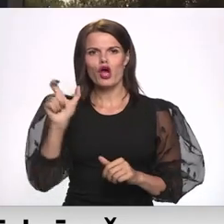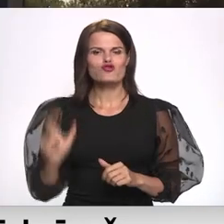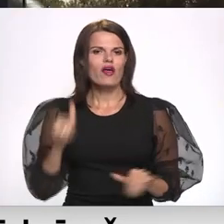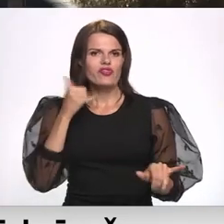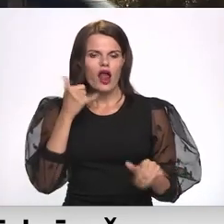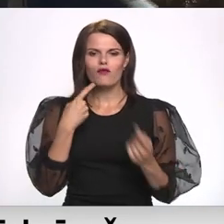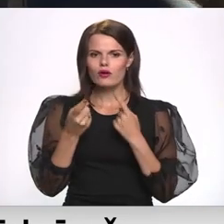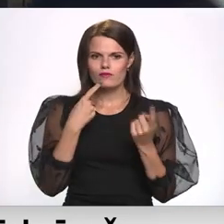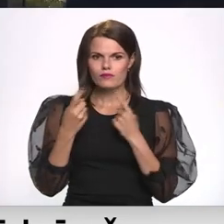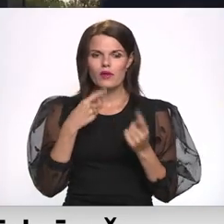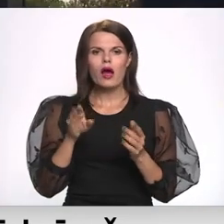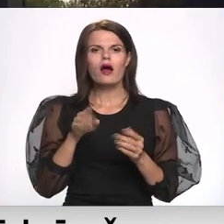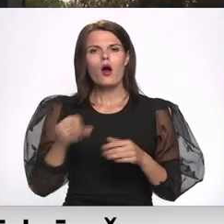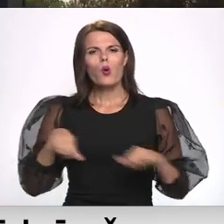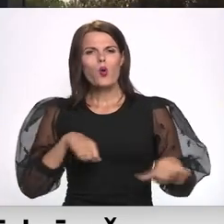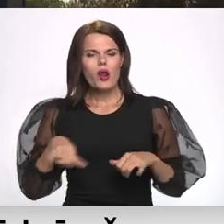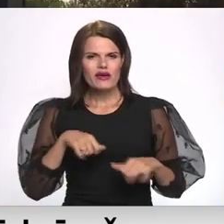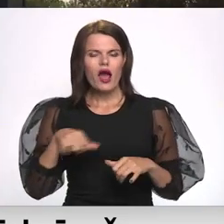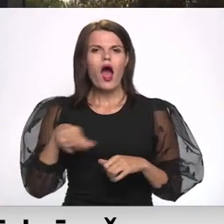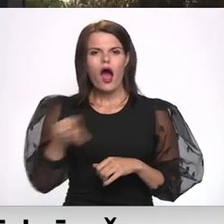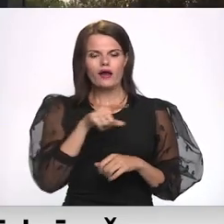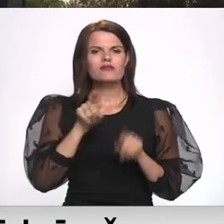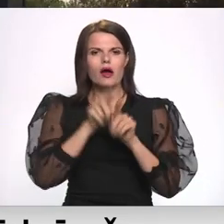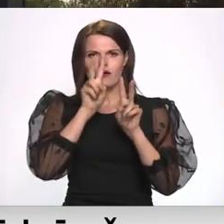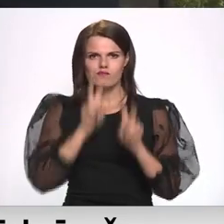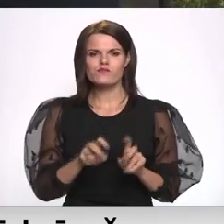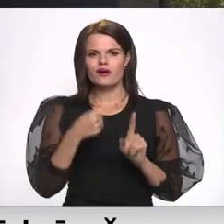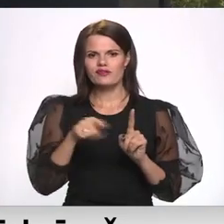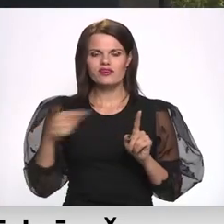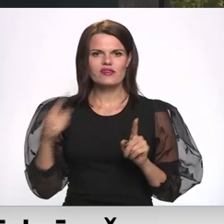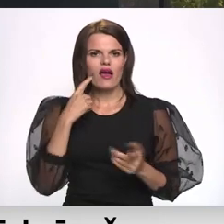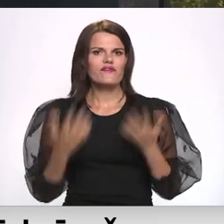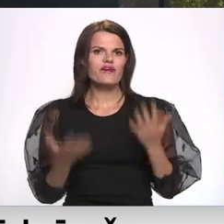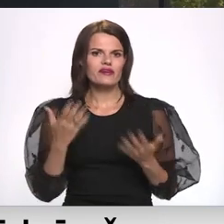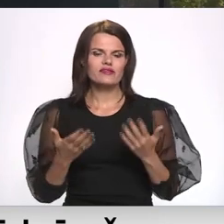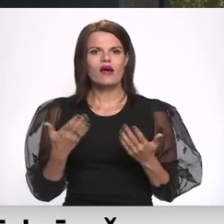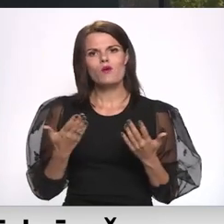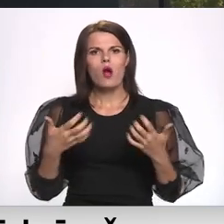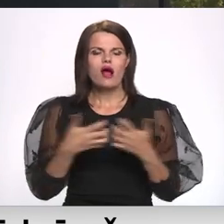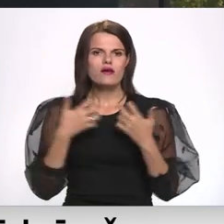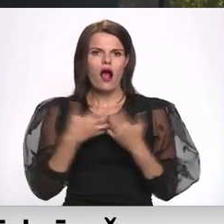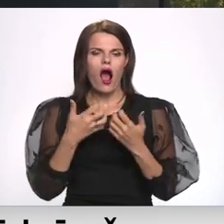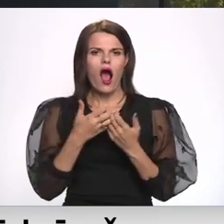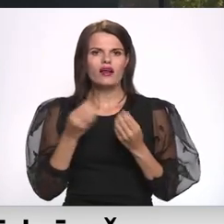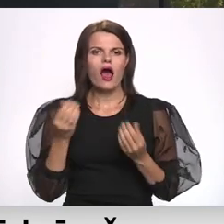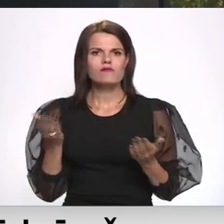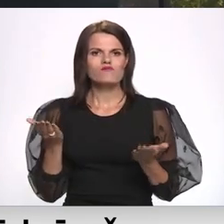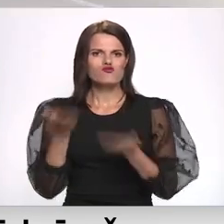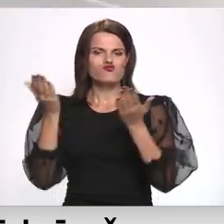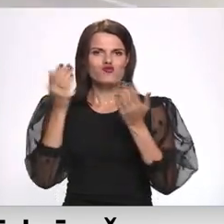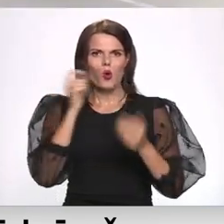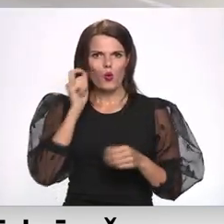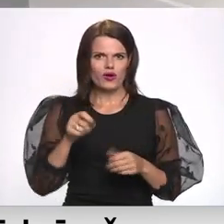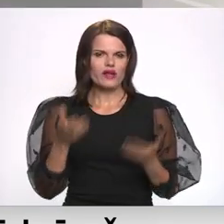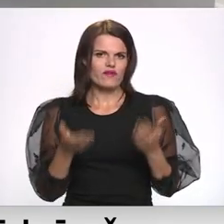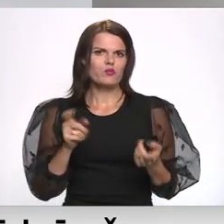telefons ar un atklāja, ka bez huligānismu policija izmeklēs arī citas versijas, piemēram, kara slavināšanu Ukrainā.